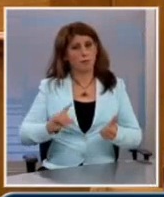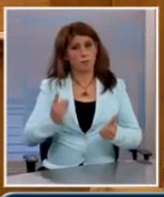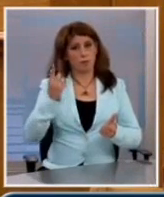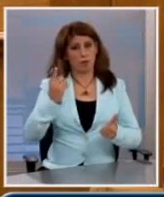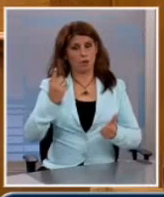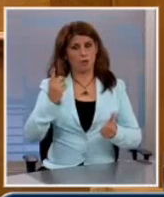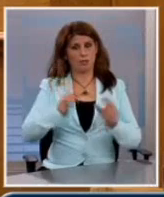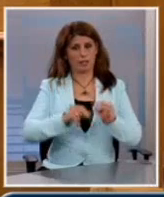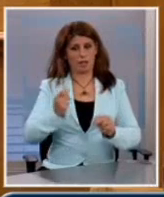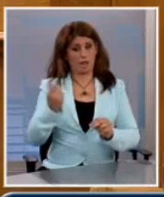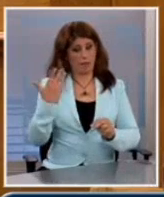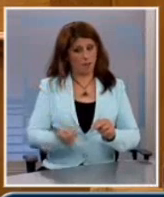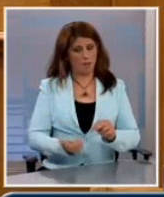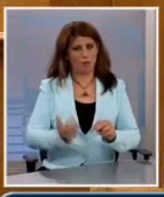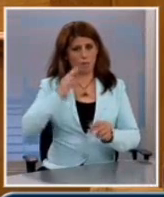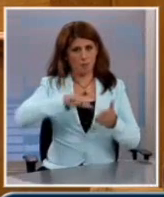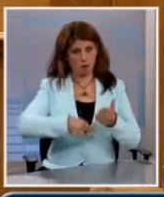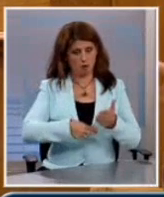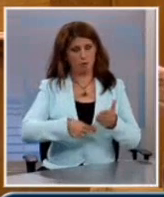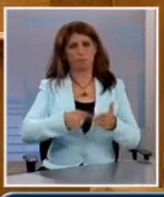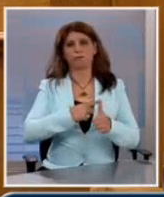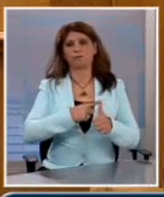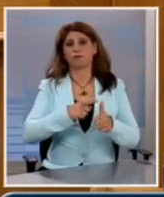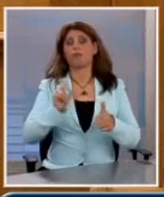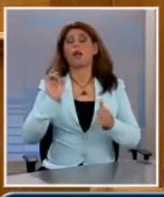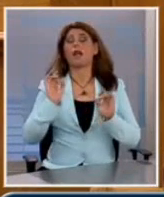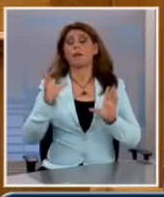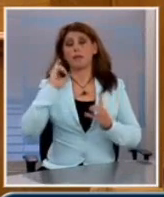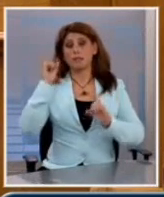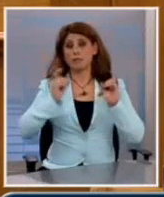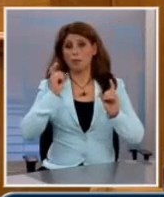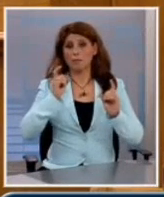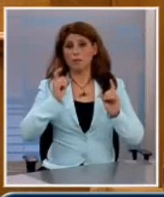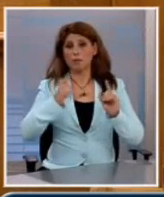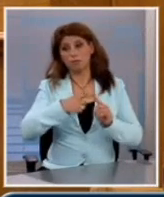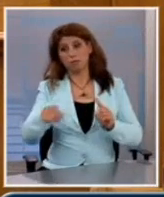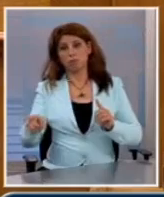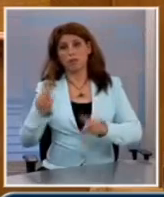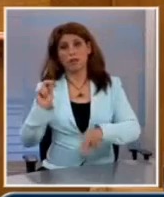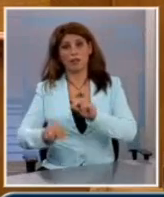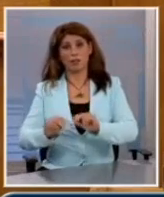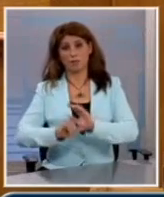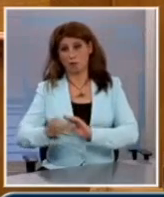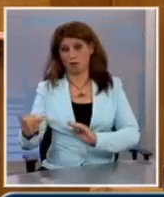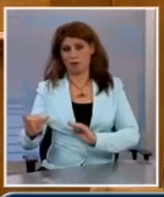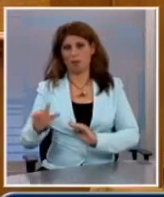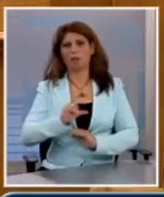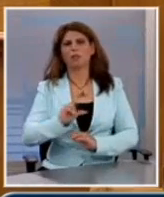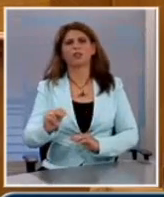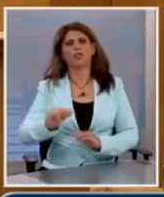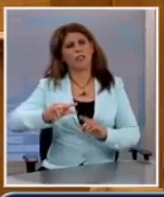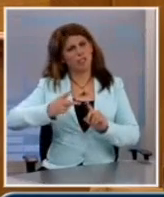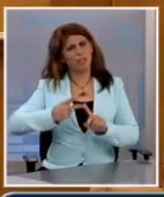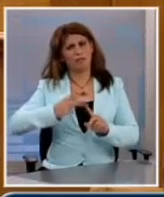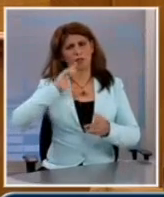λεφτά, υπάρχουν μνημόνιο. Καμία σκέψη για προσφυγή στη λαϊκή ετοιμιγωρία. Το ίδιο έγινε και με το